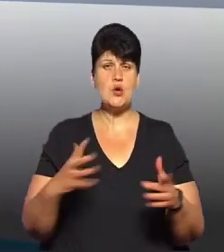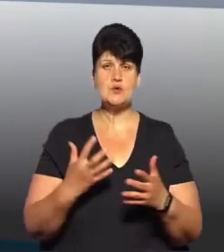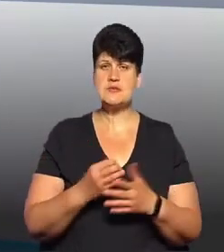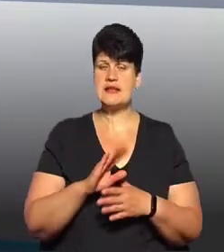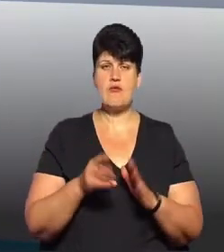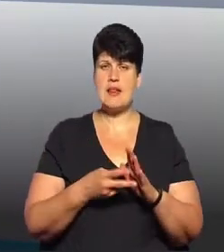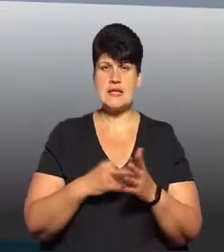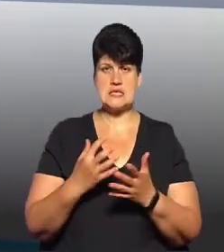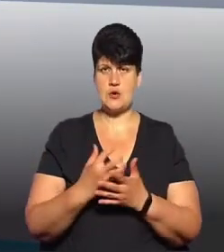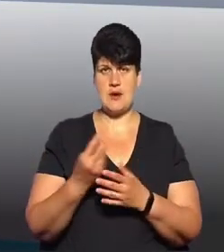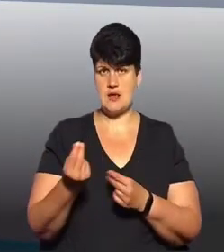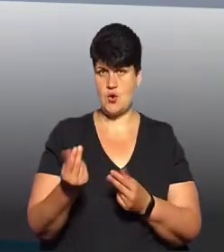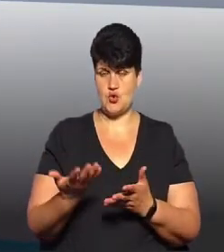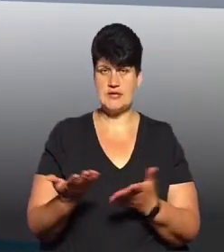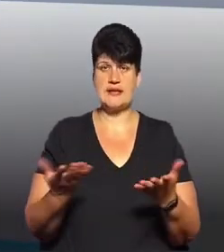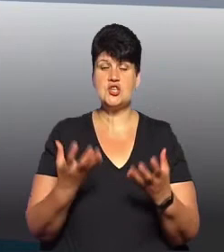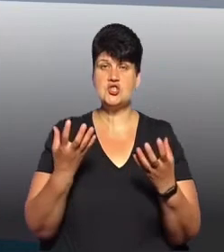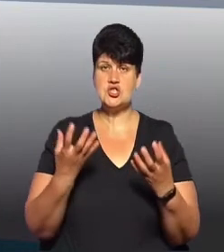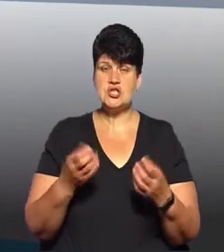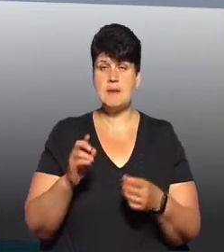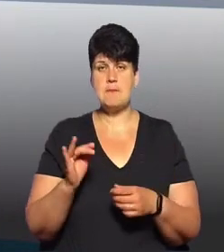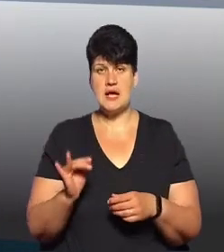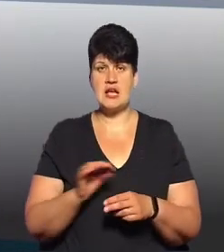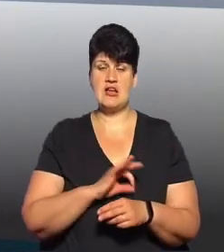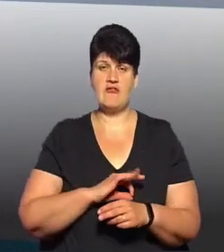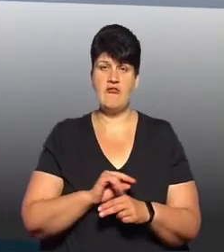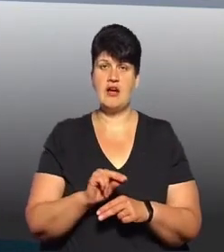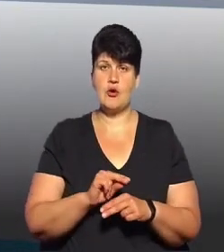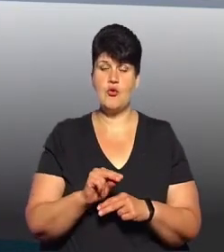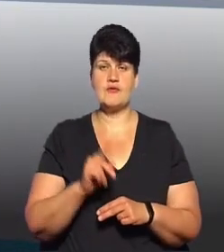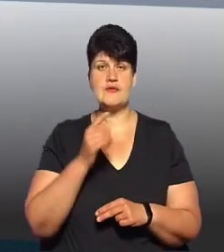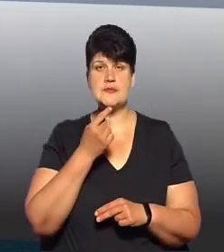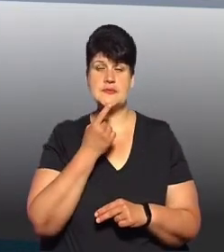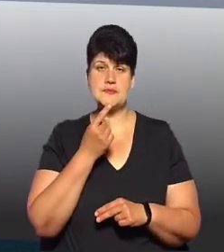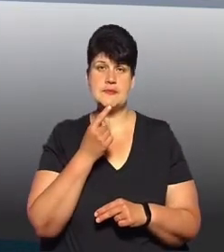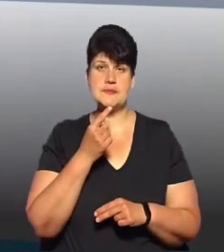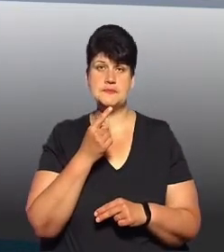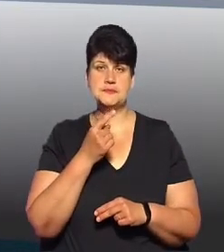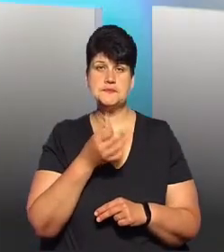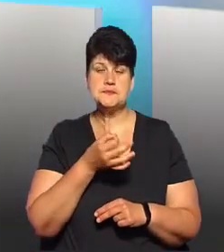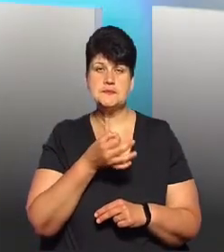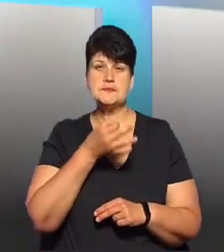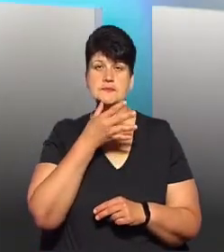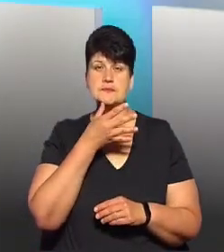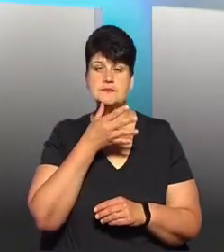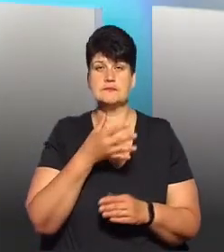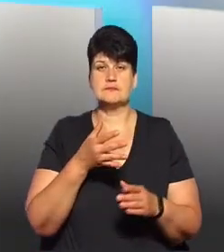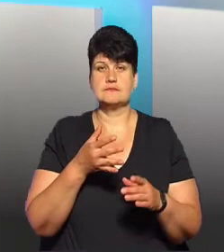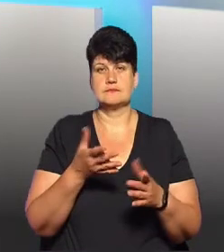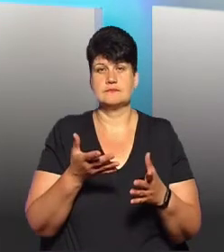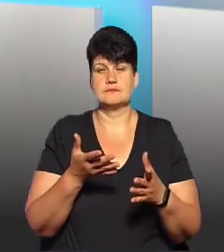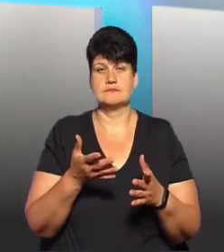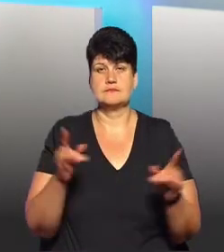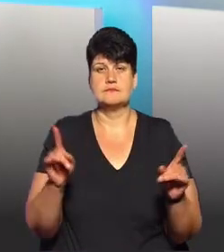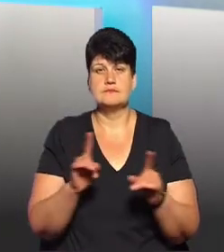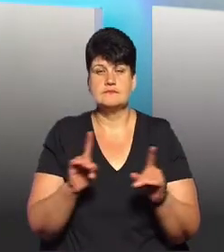грошей, а який би ще й виховував, наприклад, смак музичний, класний.